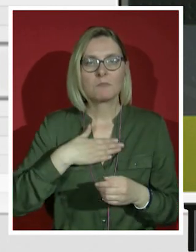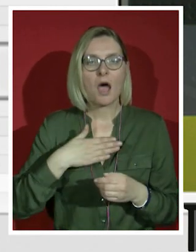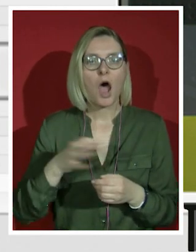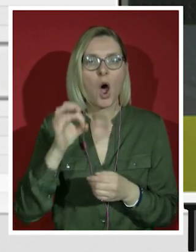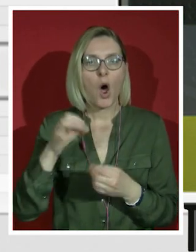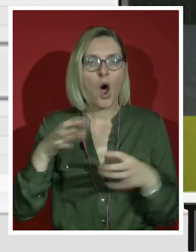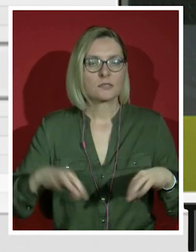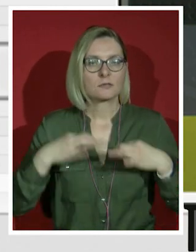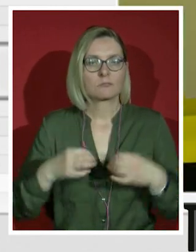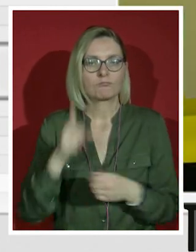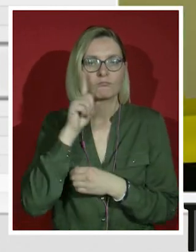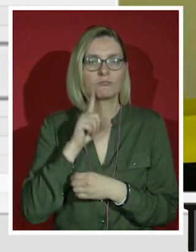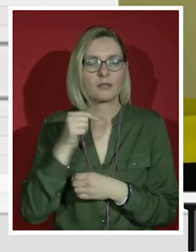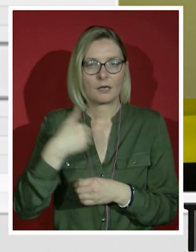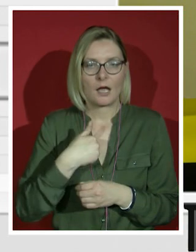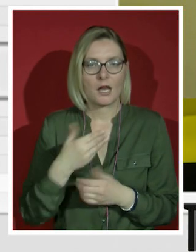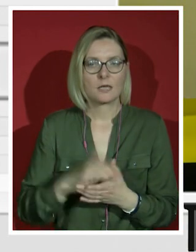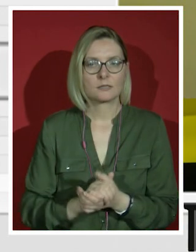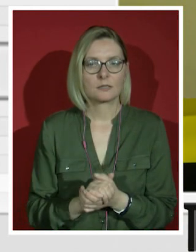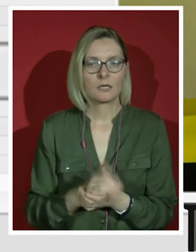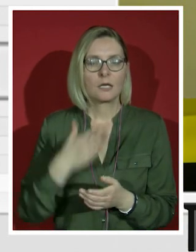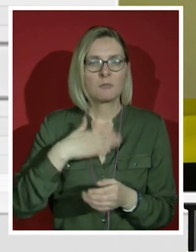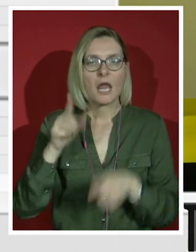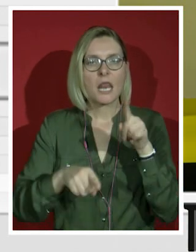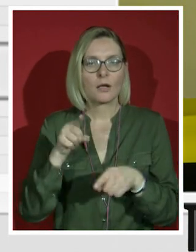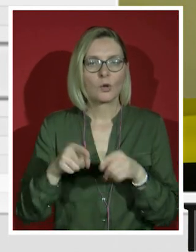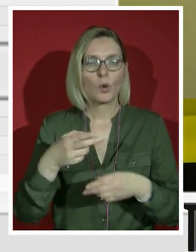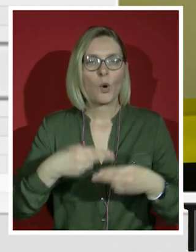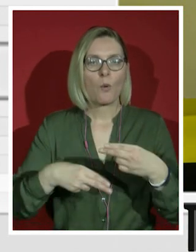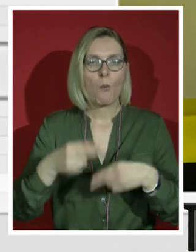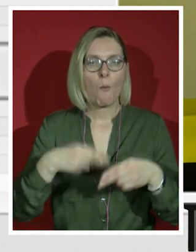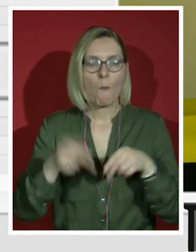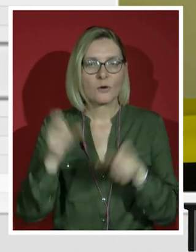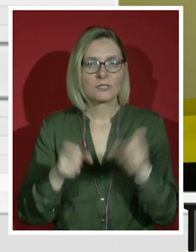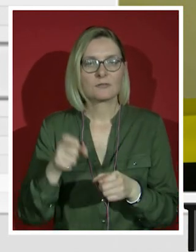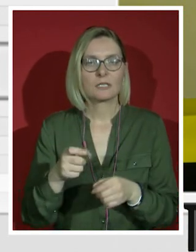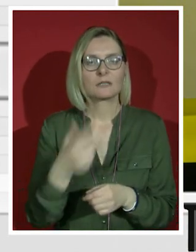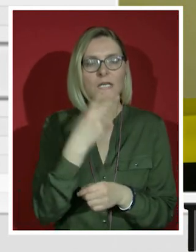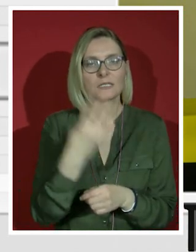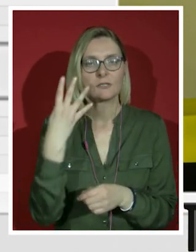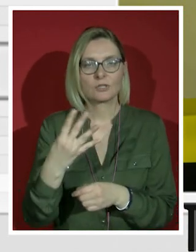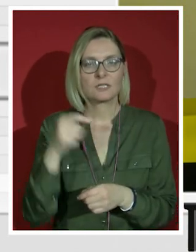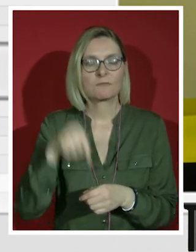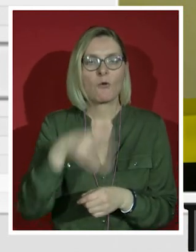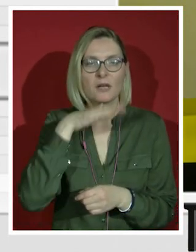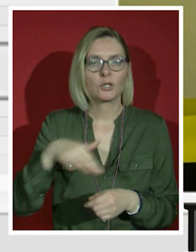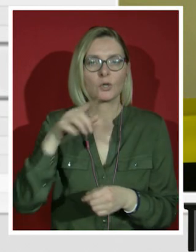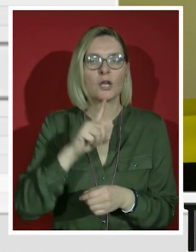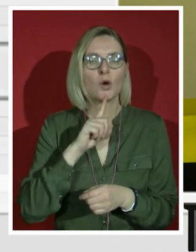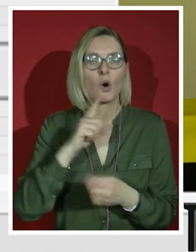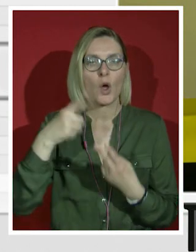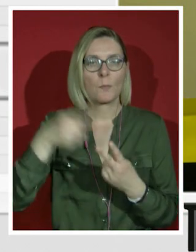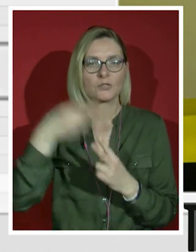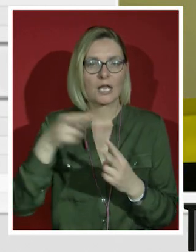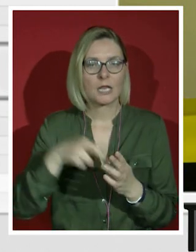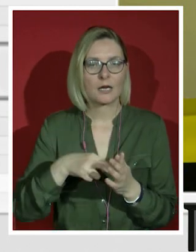производство кај нас? Има неколку производители, неколку може би се 30 на производители, 40 во Македонија, кои пчеларат